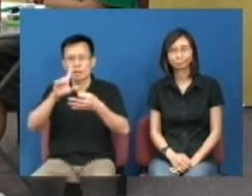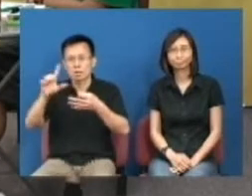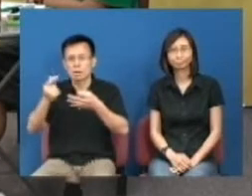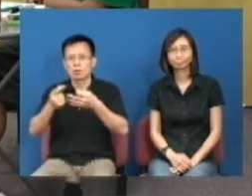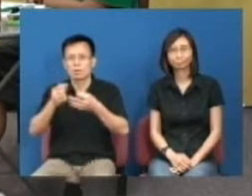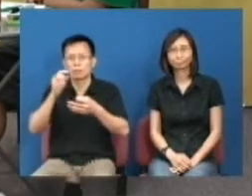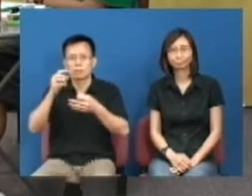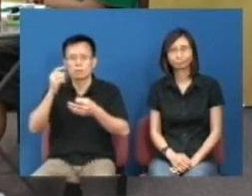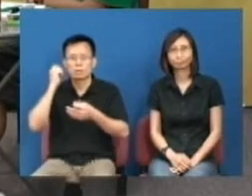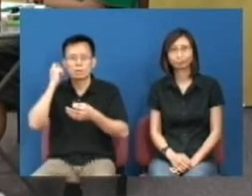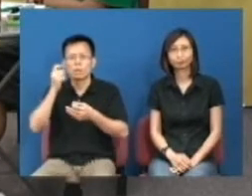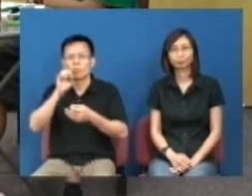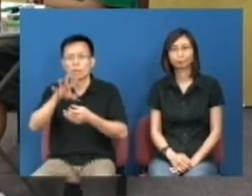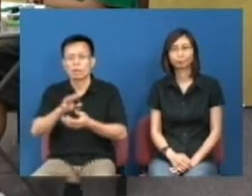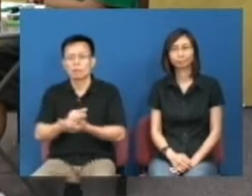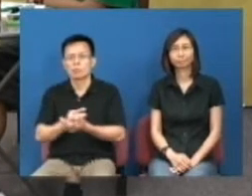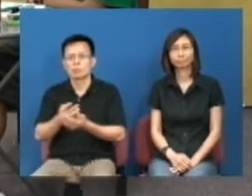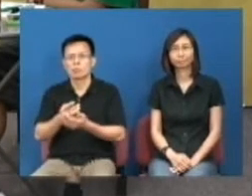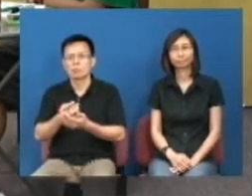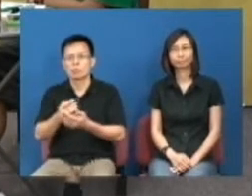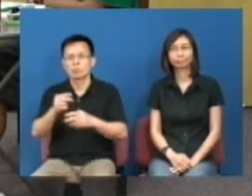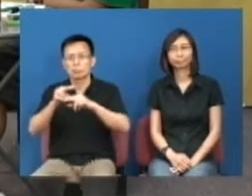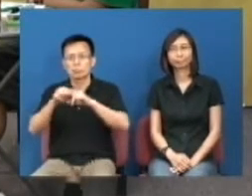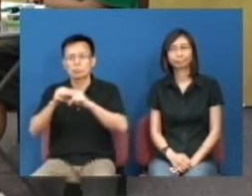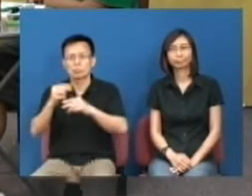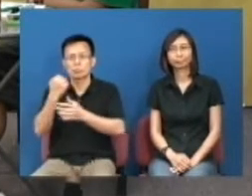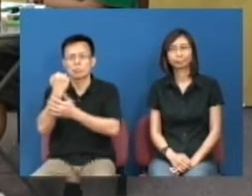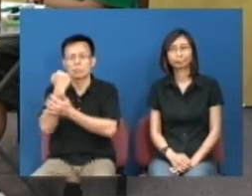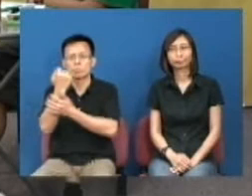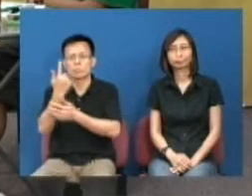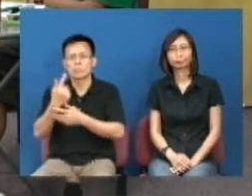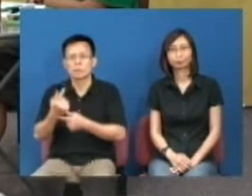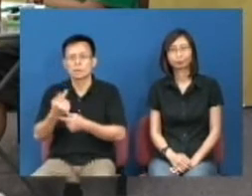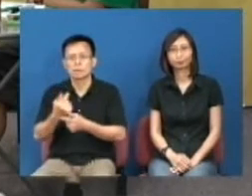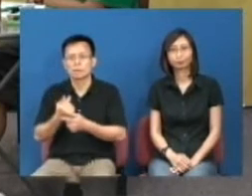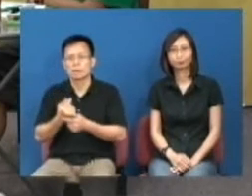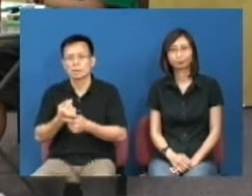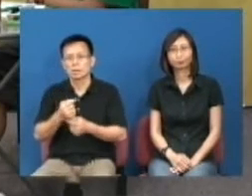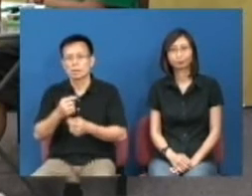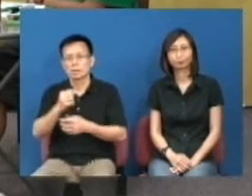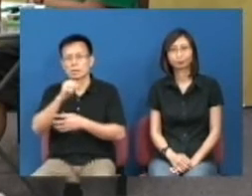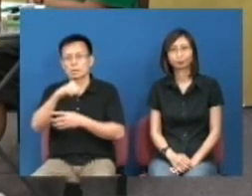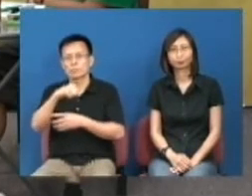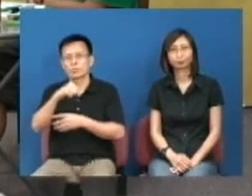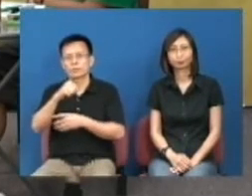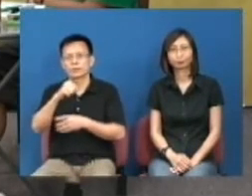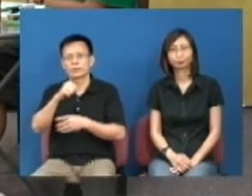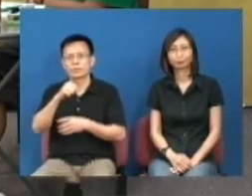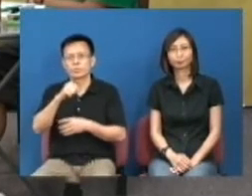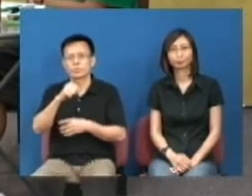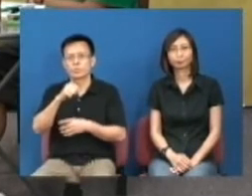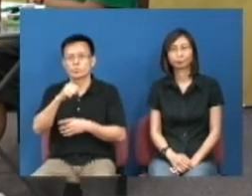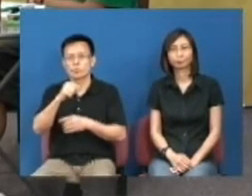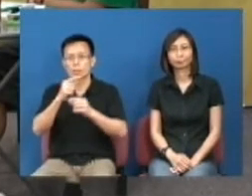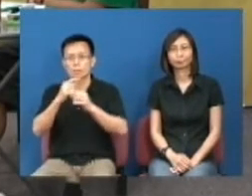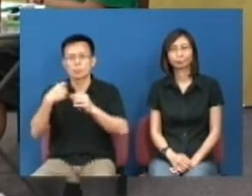係即係氣勢磅礴嘅，係咪啊？即係呢個即係